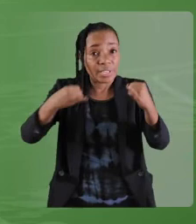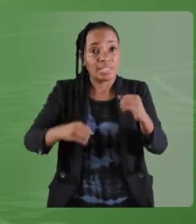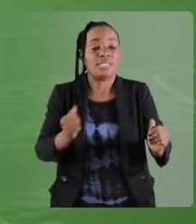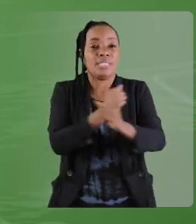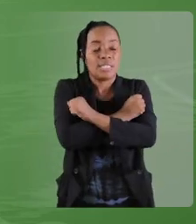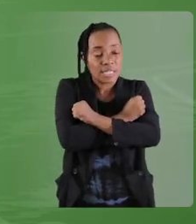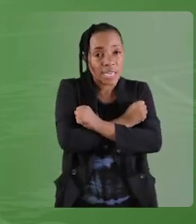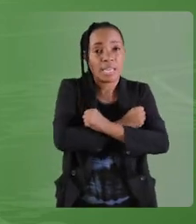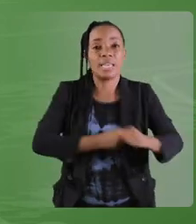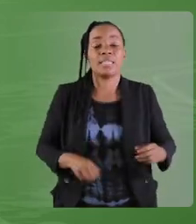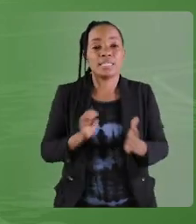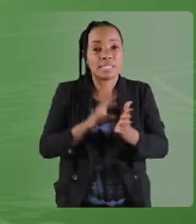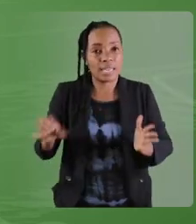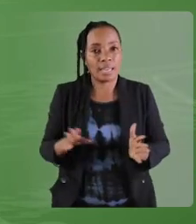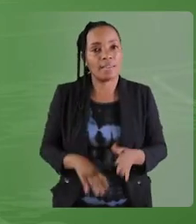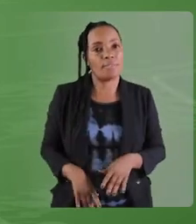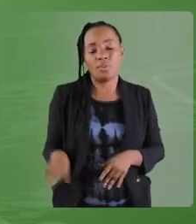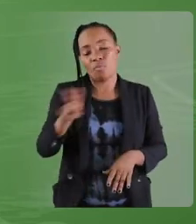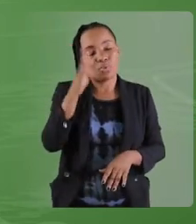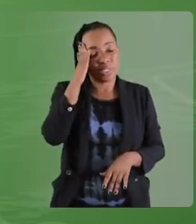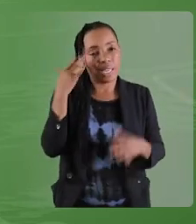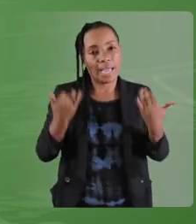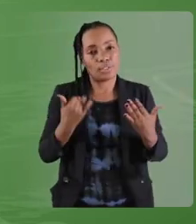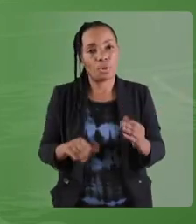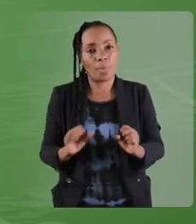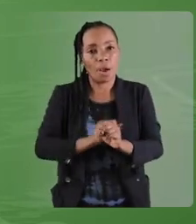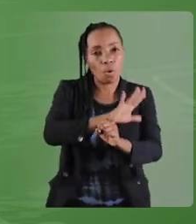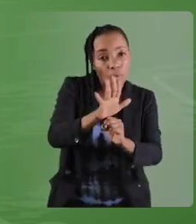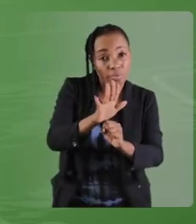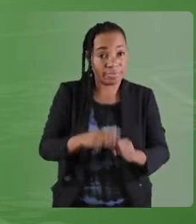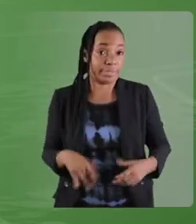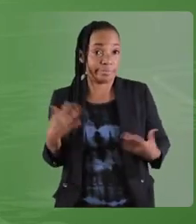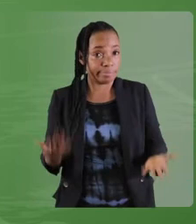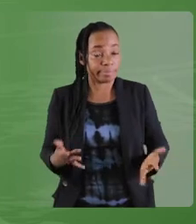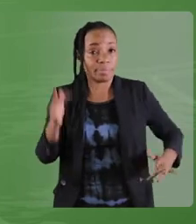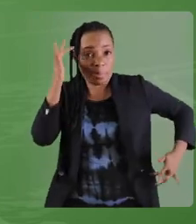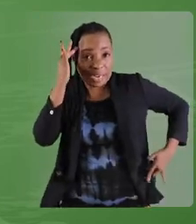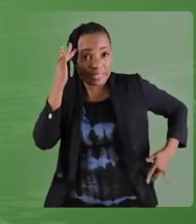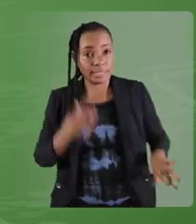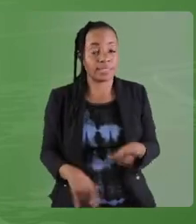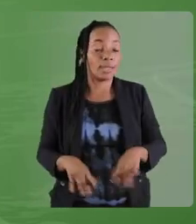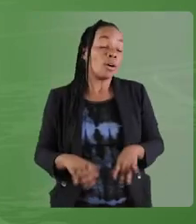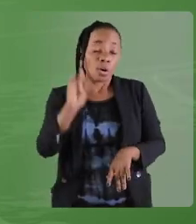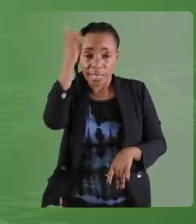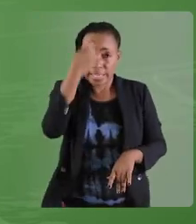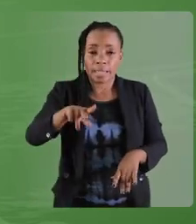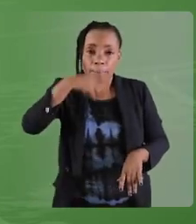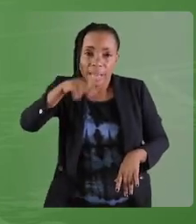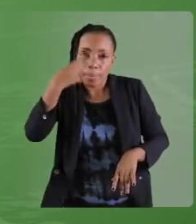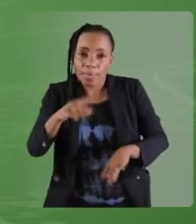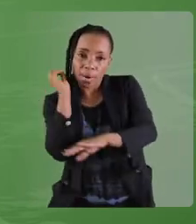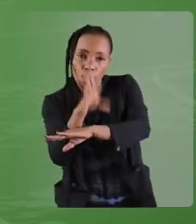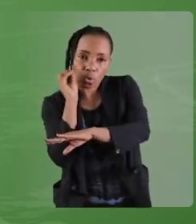chers téléspectateurs, vu le contexte sanitaire que nous traversons, il est recommandé à chacun de se conformer aux